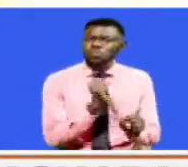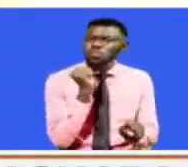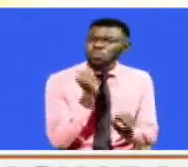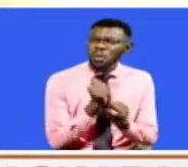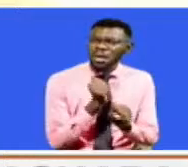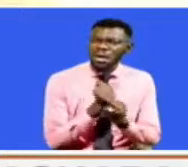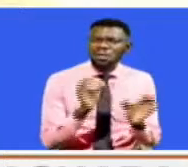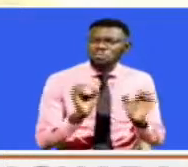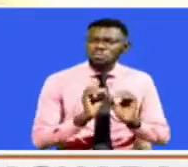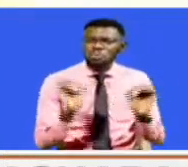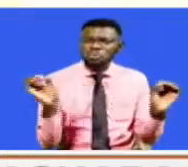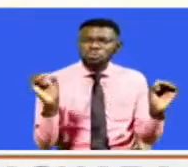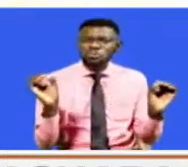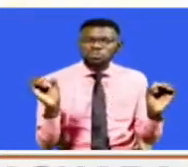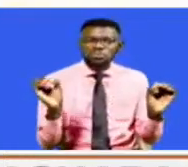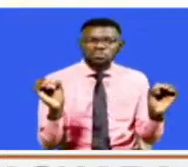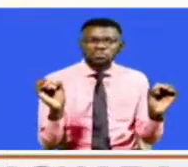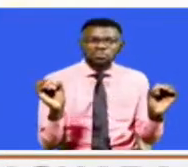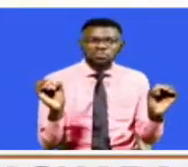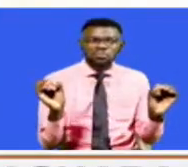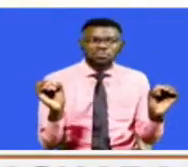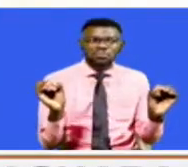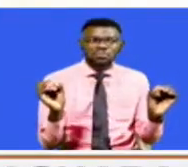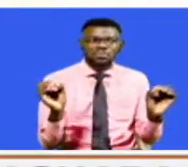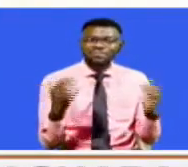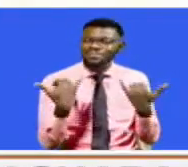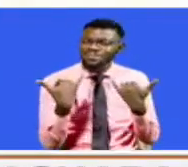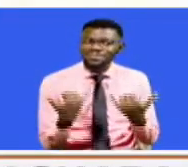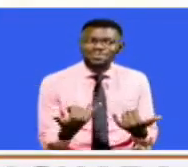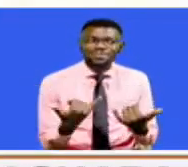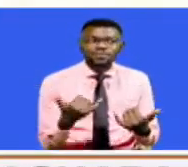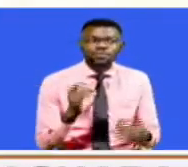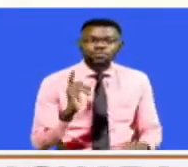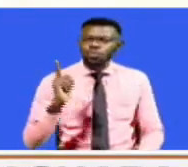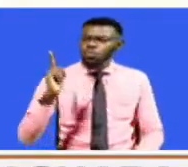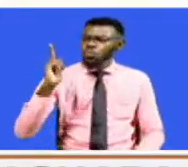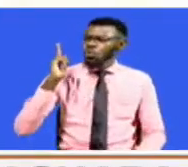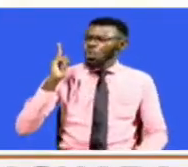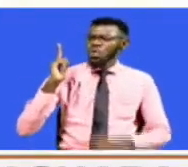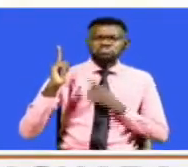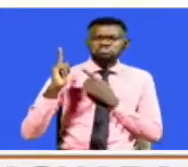Sasa which law, I don't know. Which law, which kind of law?